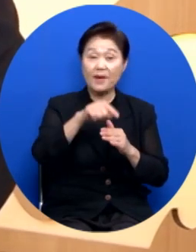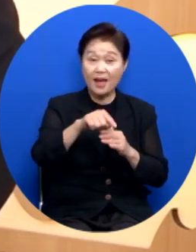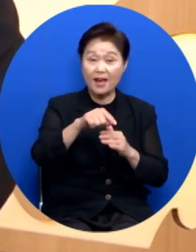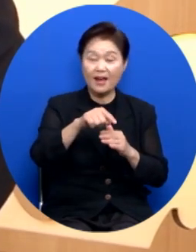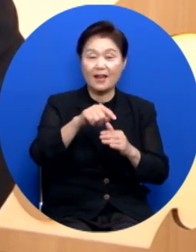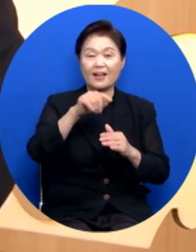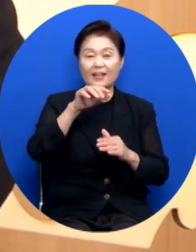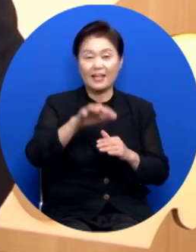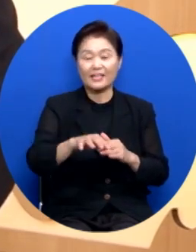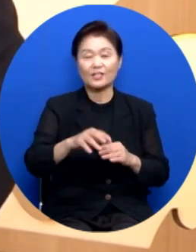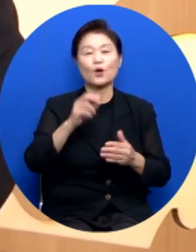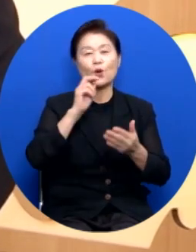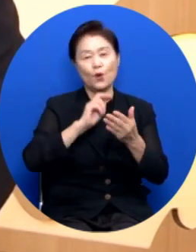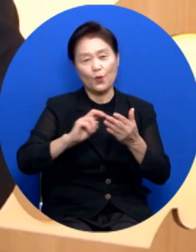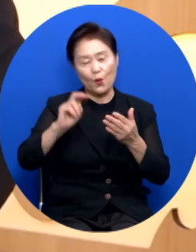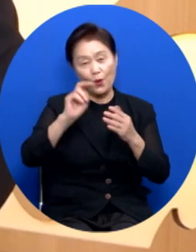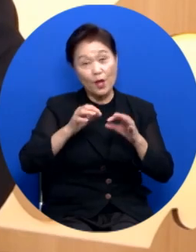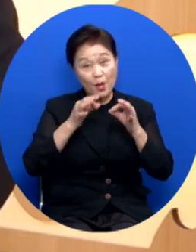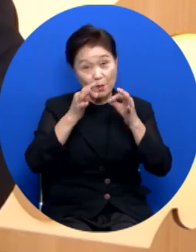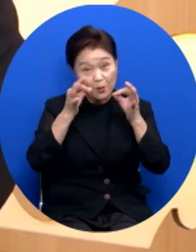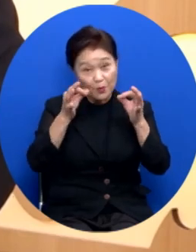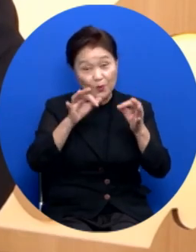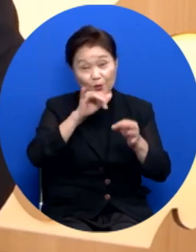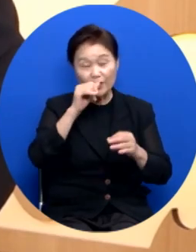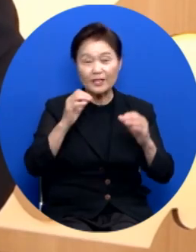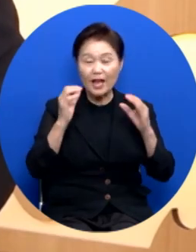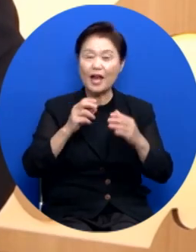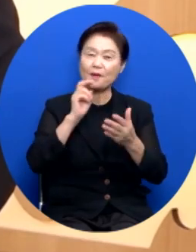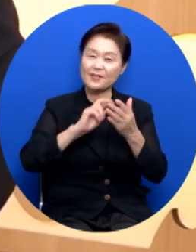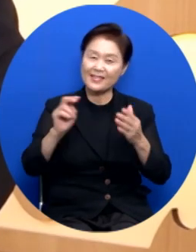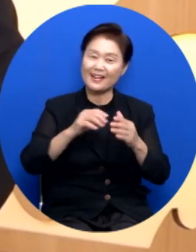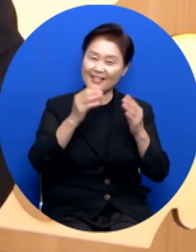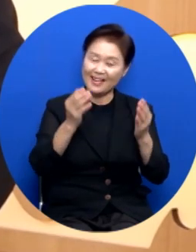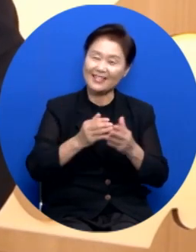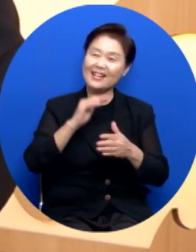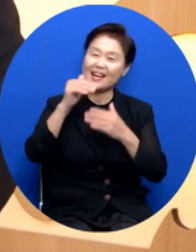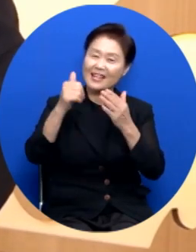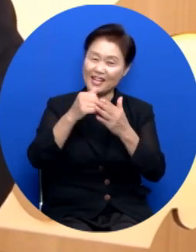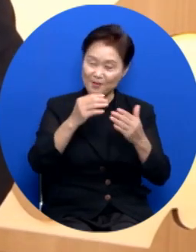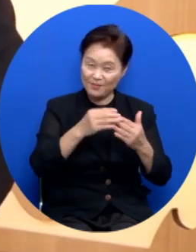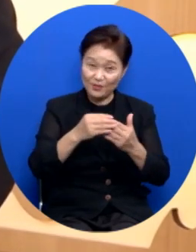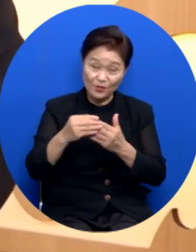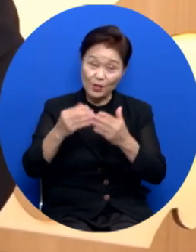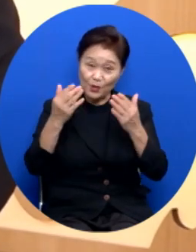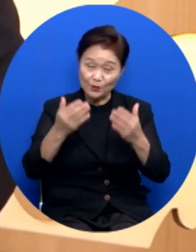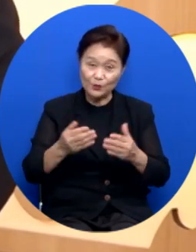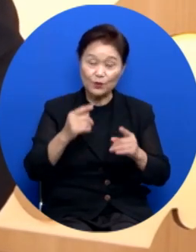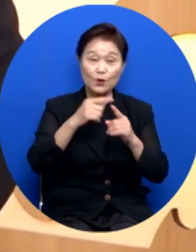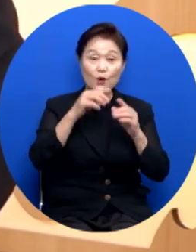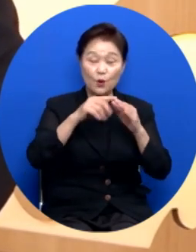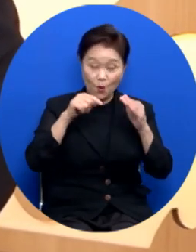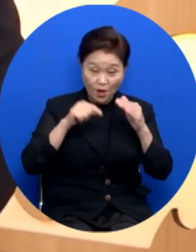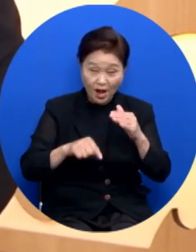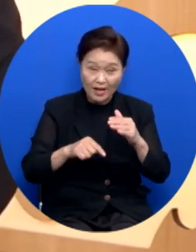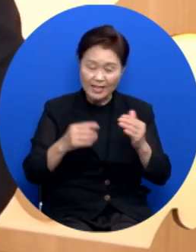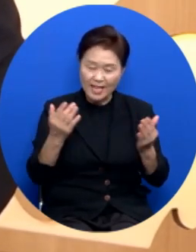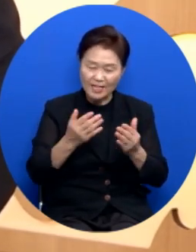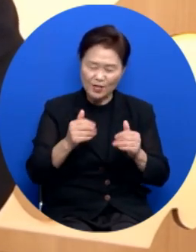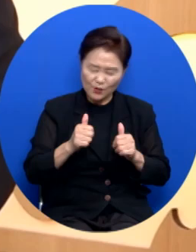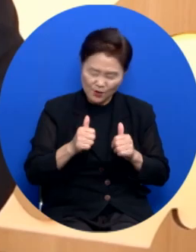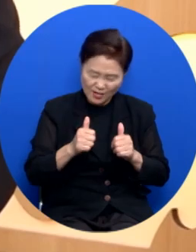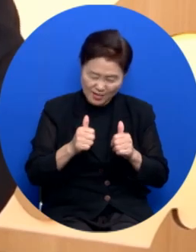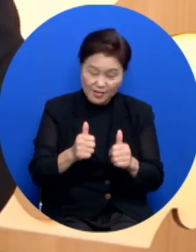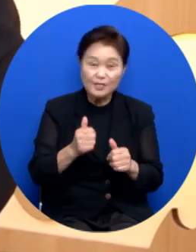바깥에서 노래할 수 있는 그런 합창단을 하나님께서 끌어 주고 계셔서 교회 안에서의 사역도 저희가 최선을